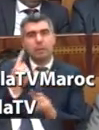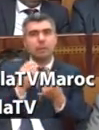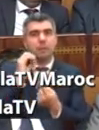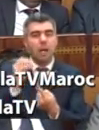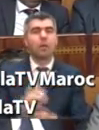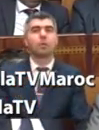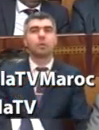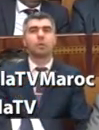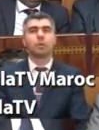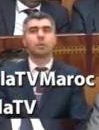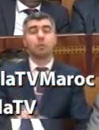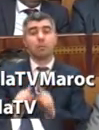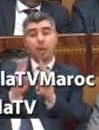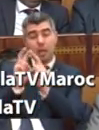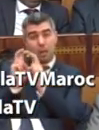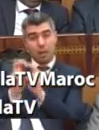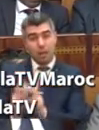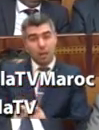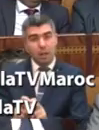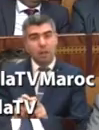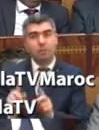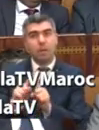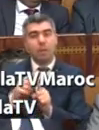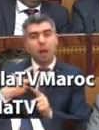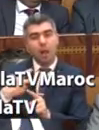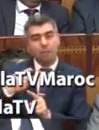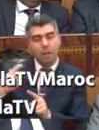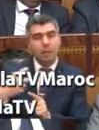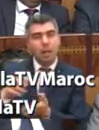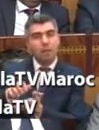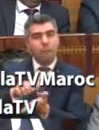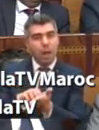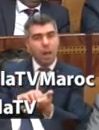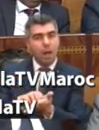الفلاحية وتقليص الكلفة بالنسبة للمستثمرين أو بالنسبة للفلاحة